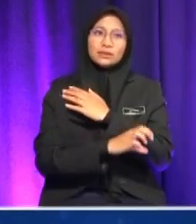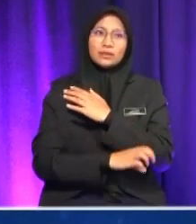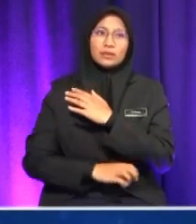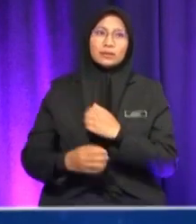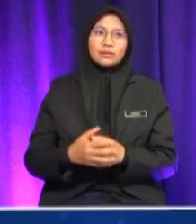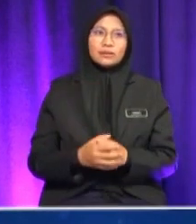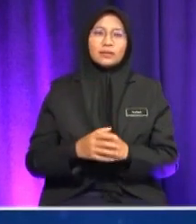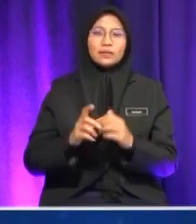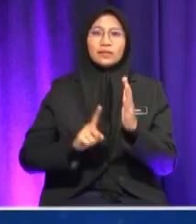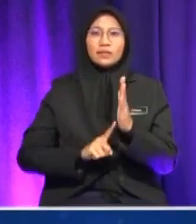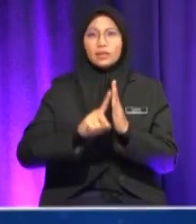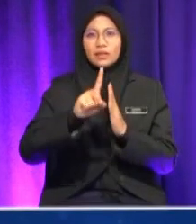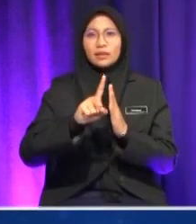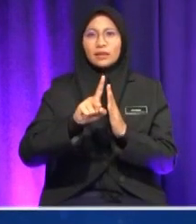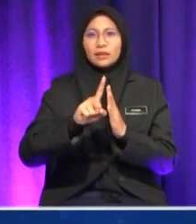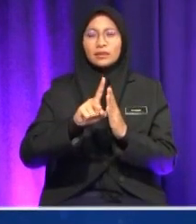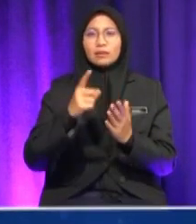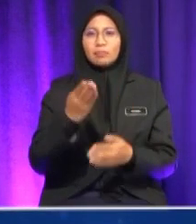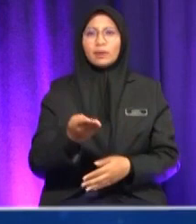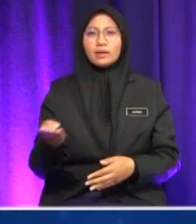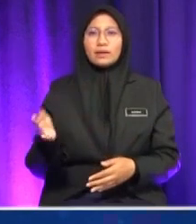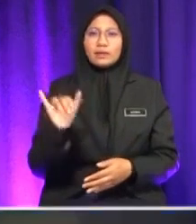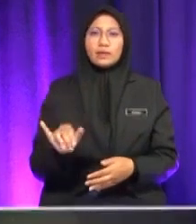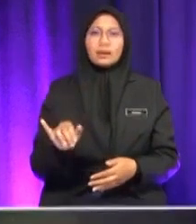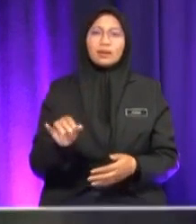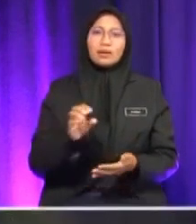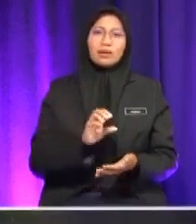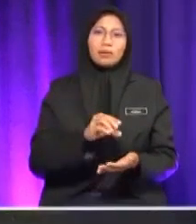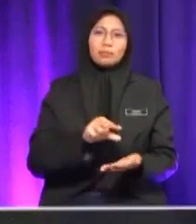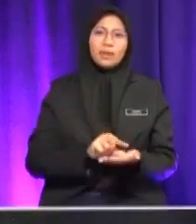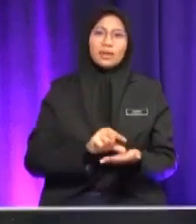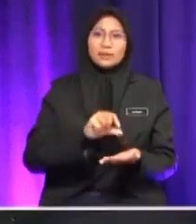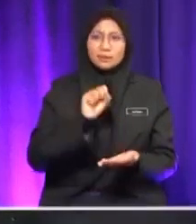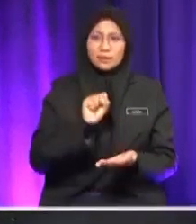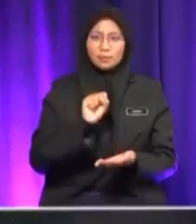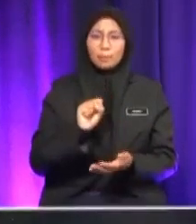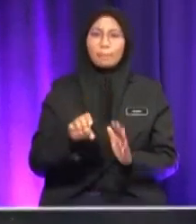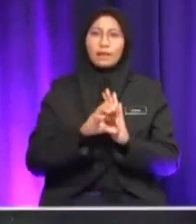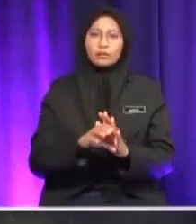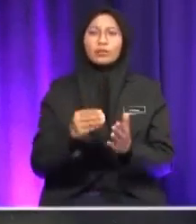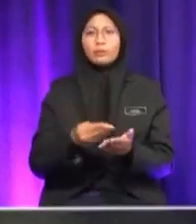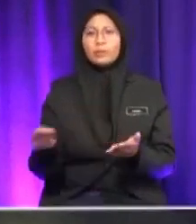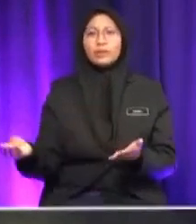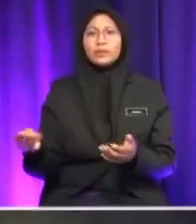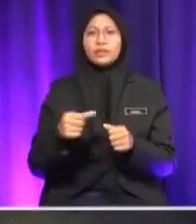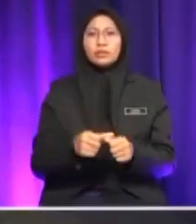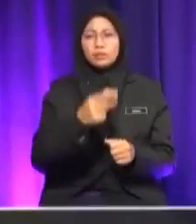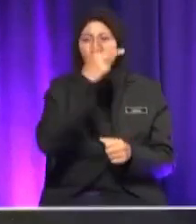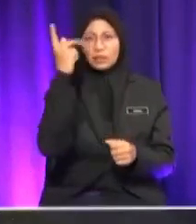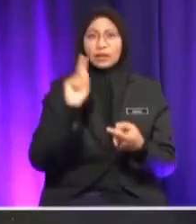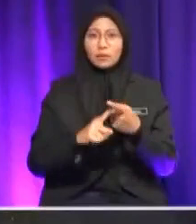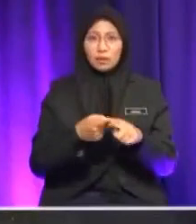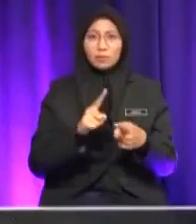dibuang dan dipazirkan. Apabila kita membeli barang-barang disebabkan oleh trend ataupun disebabkan oleh rakan sebaya,